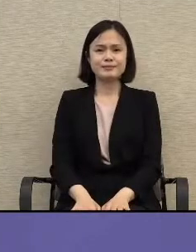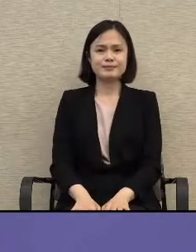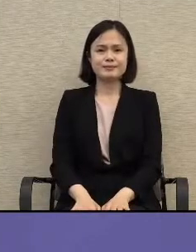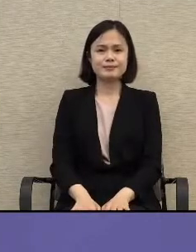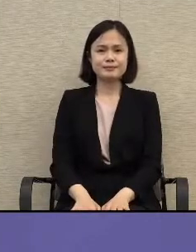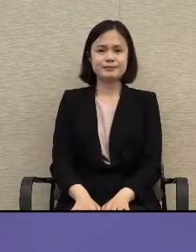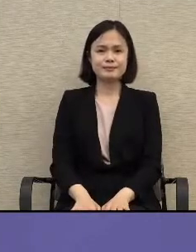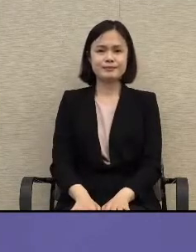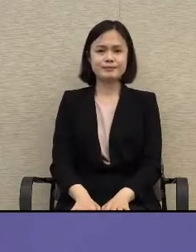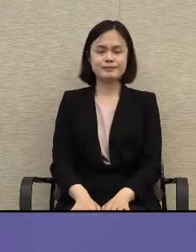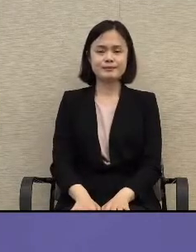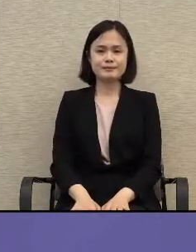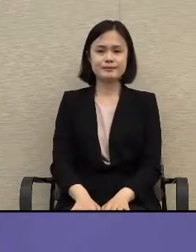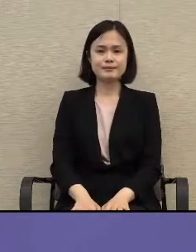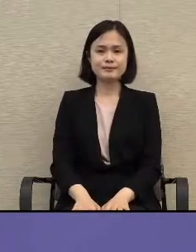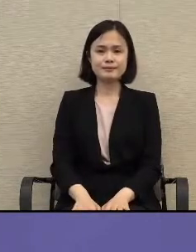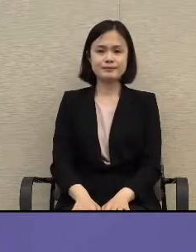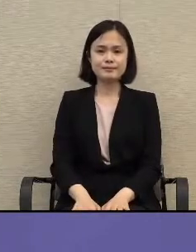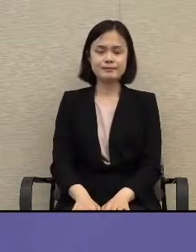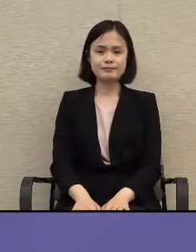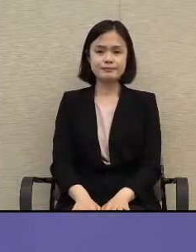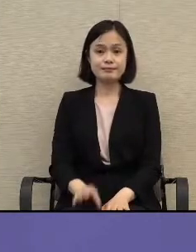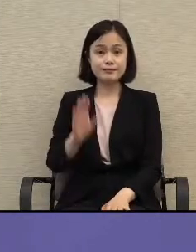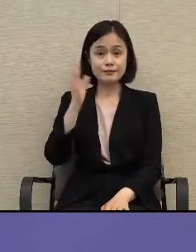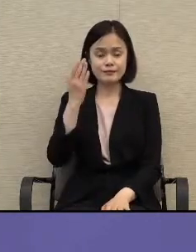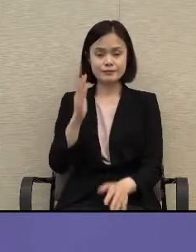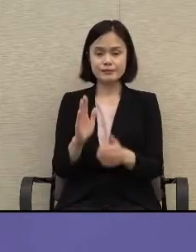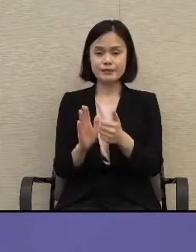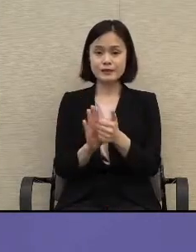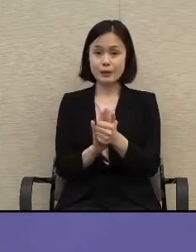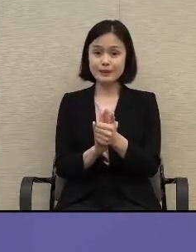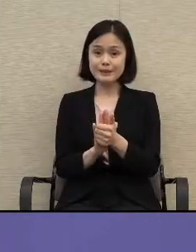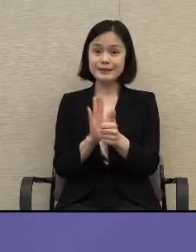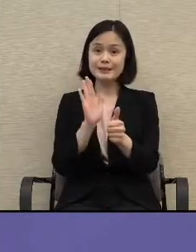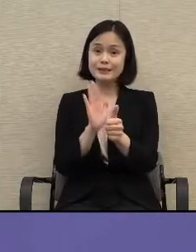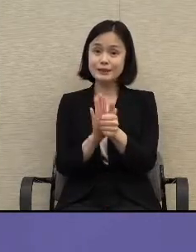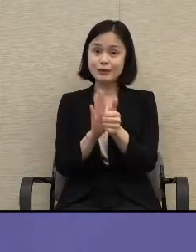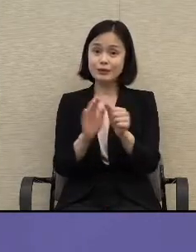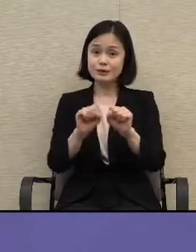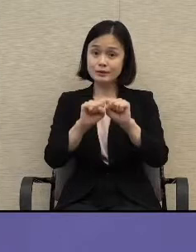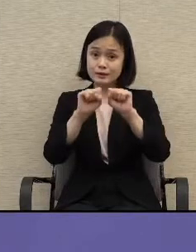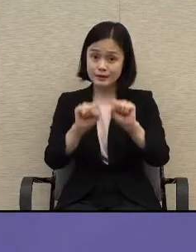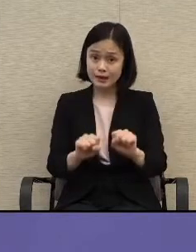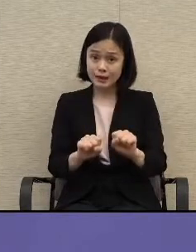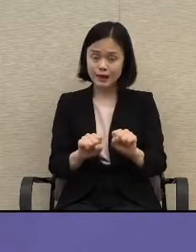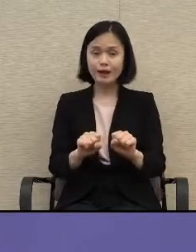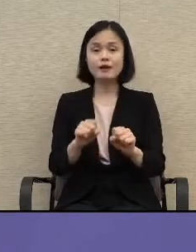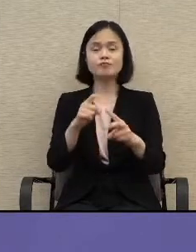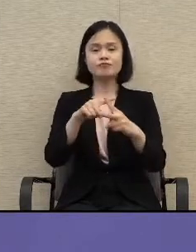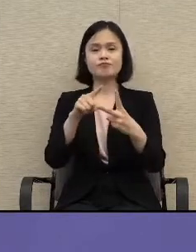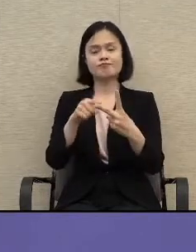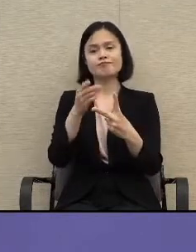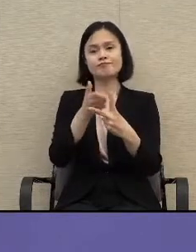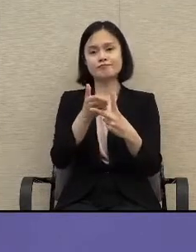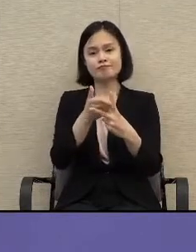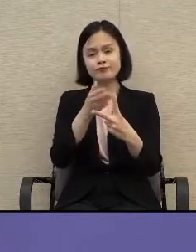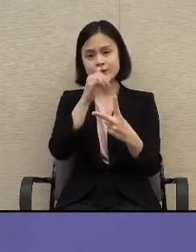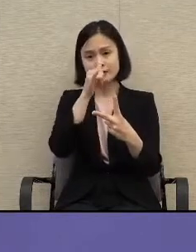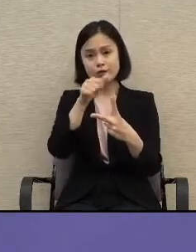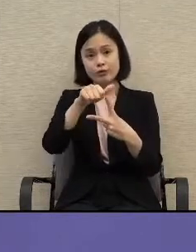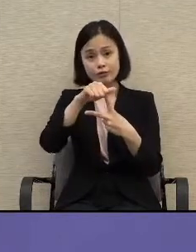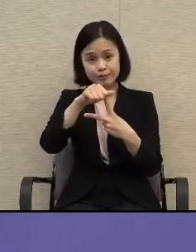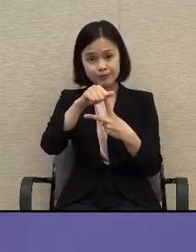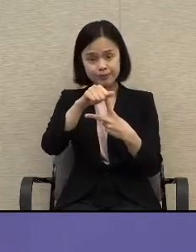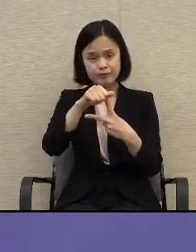정신복지센터를 비롯해서 최근에 이제 전달책에 대한 관심은 두 가지 형태로 사실 나뉜다고 볼수 있습니다. 모두가 인정하고